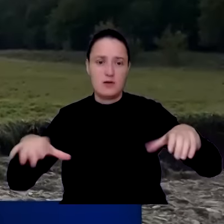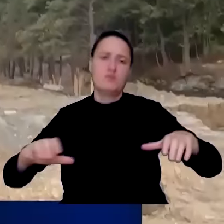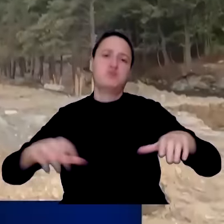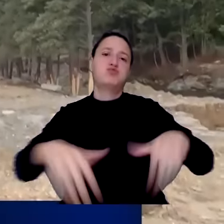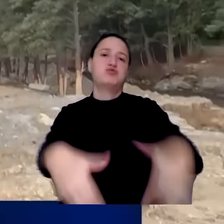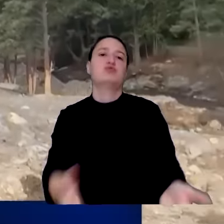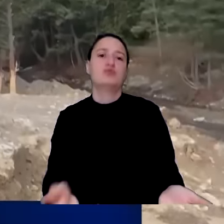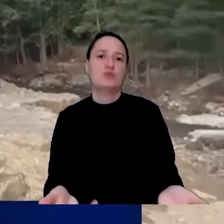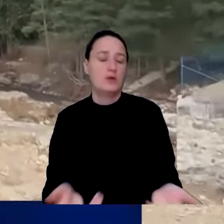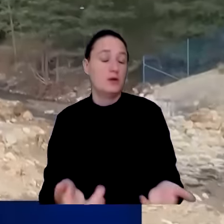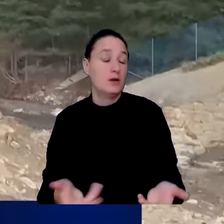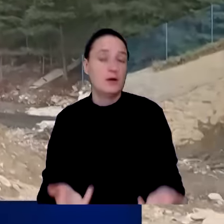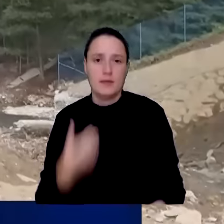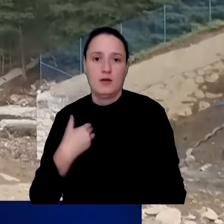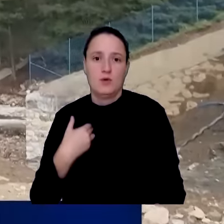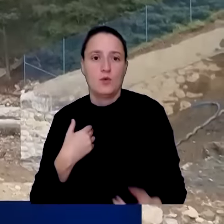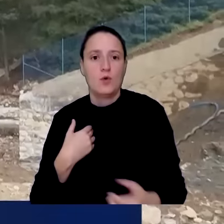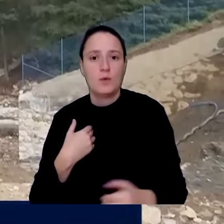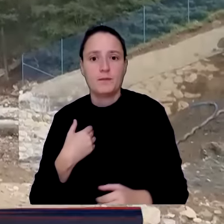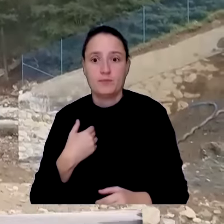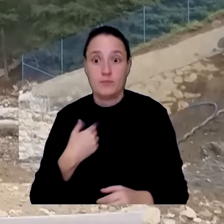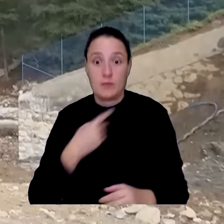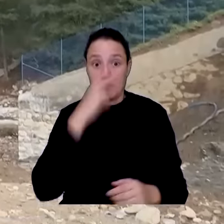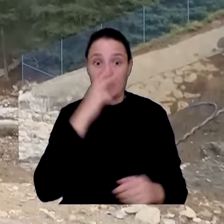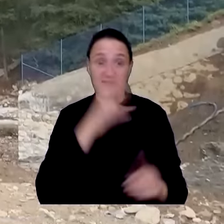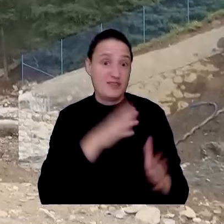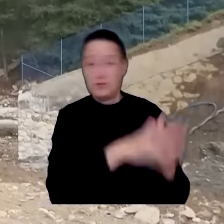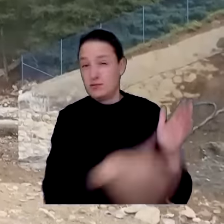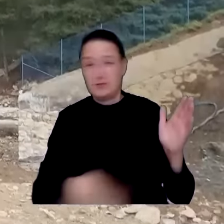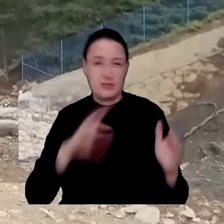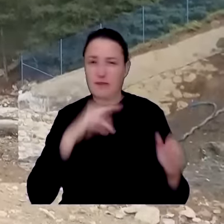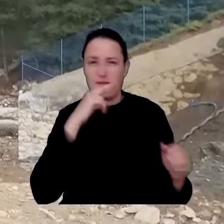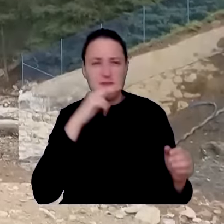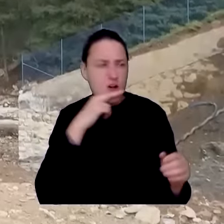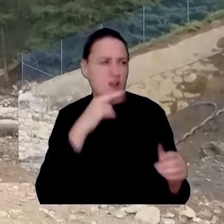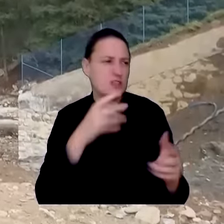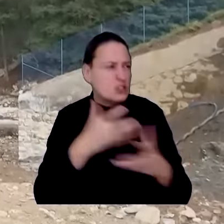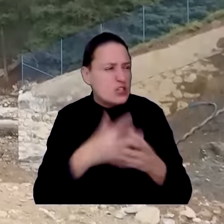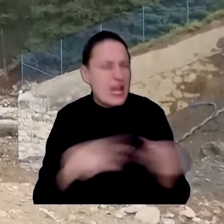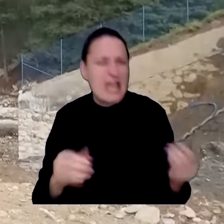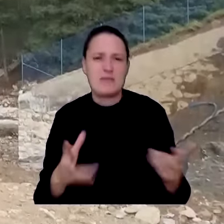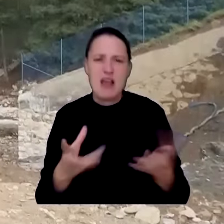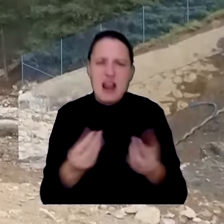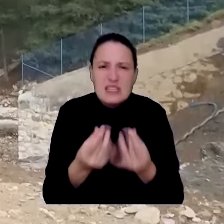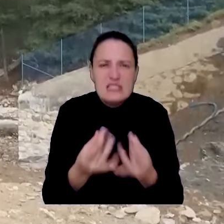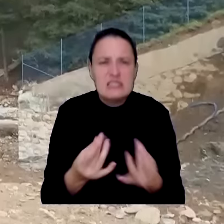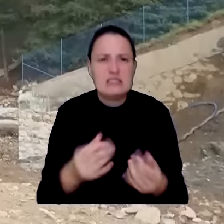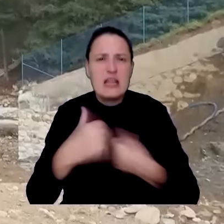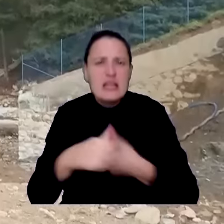coś niesamowitego, jak te olbrzymie ilości ziemi, gliny,